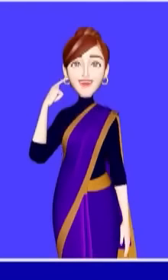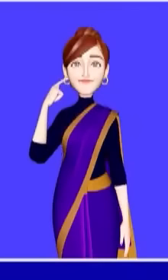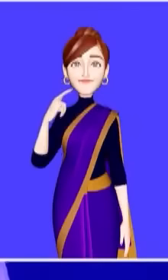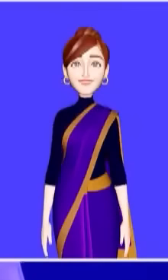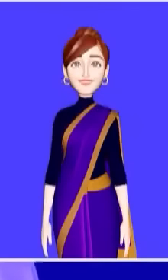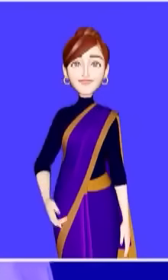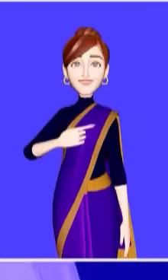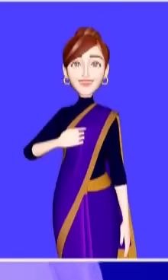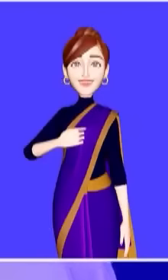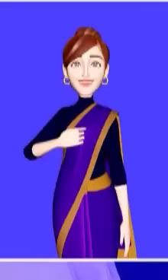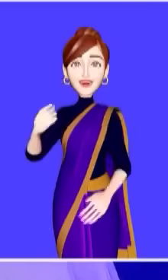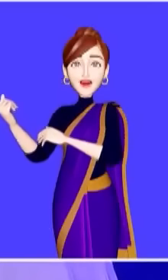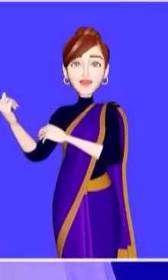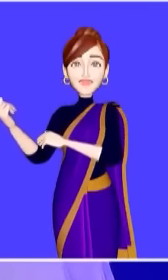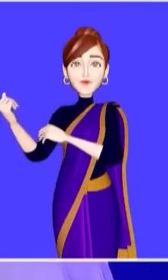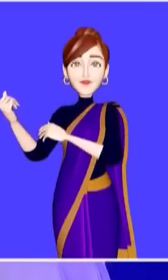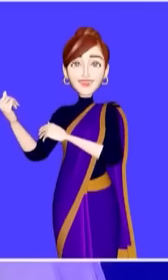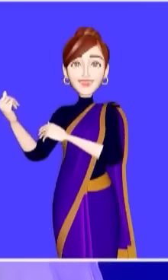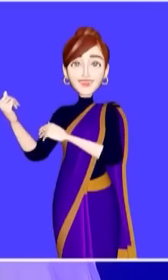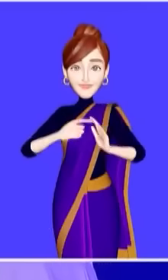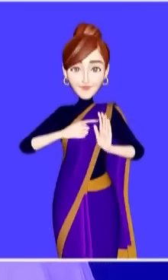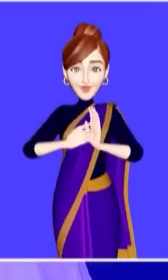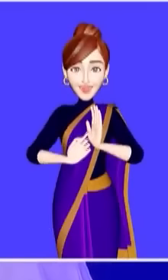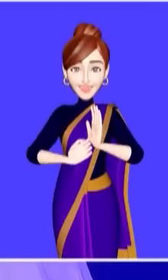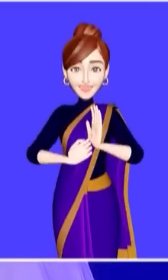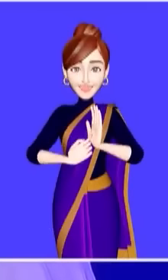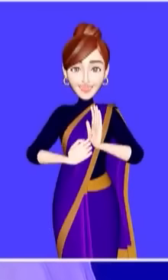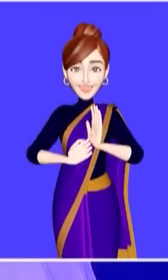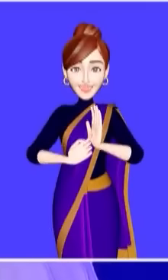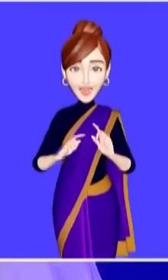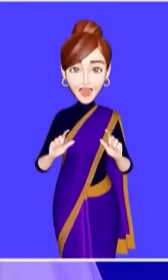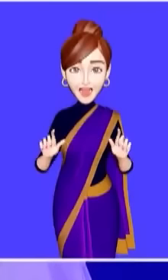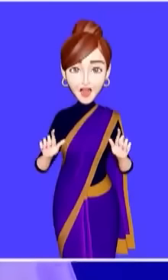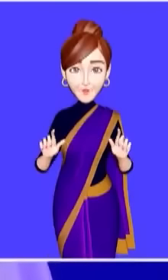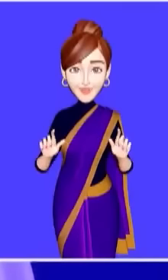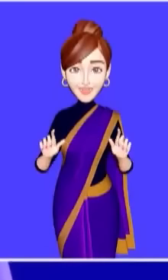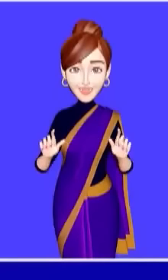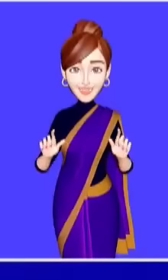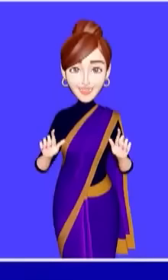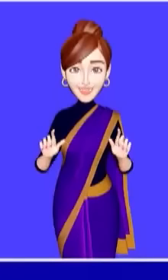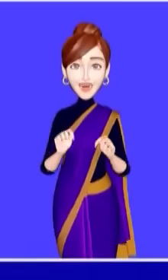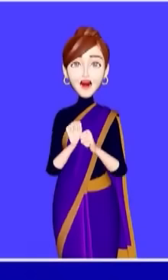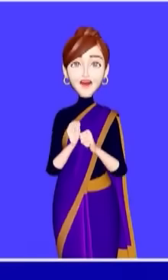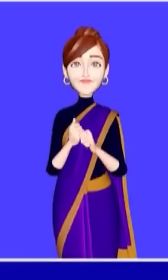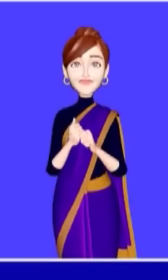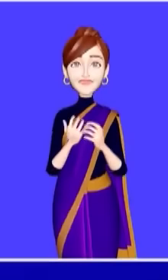भारत में सक्सीड करता है वो ग्लोबली डिप्लॉय हो सकता